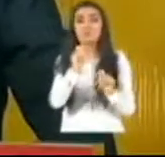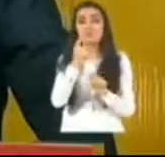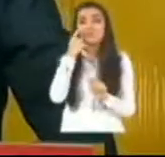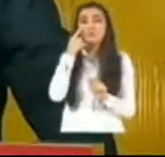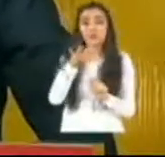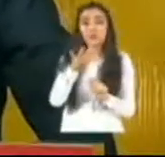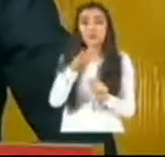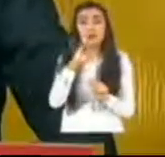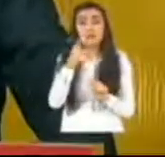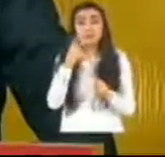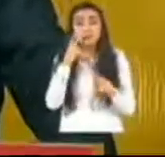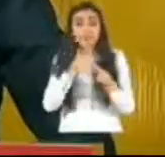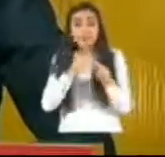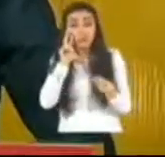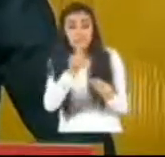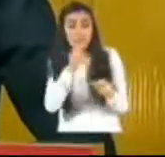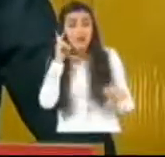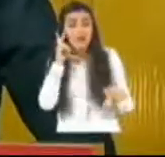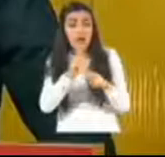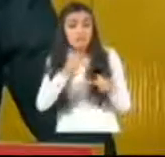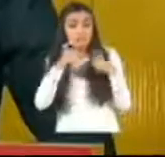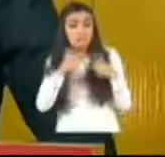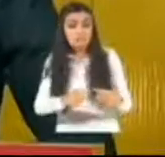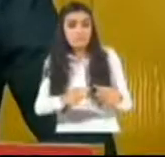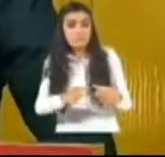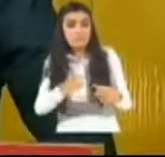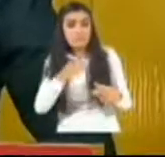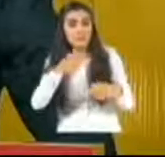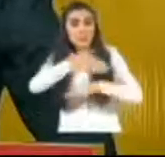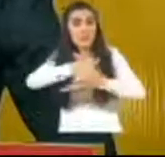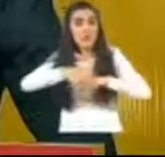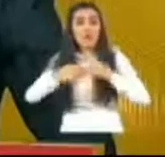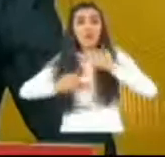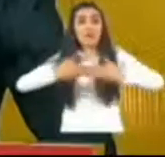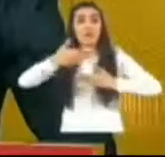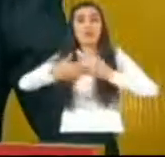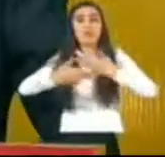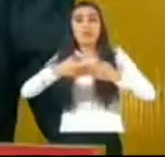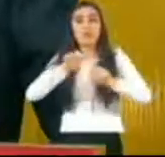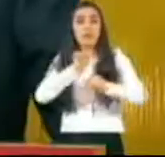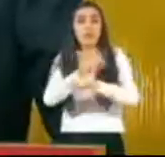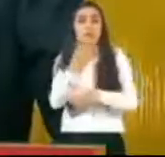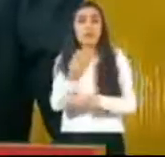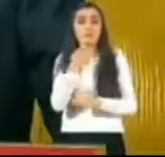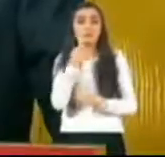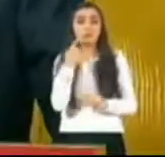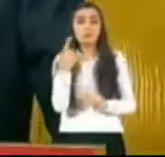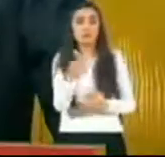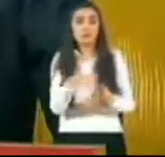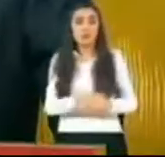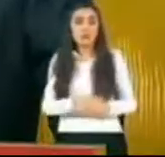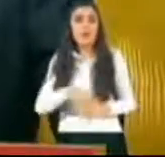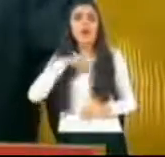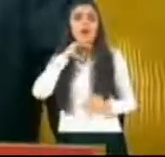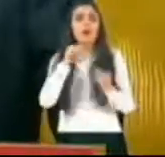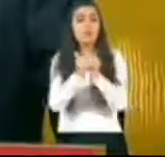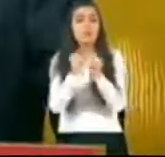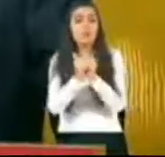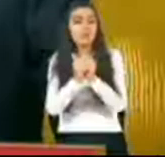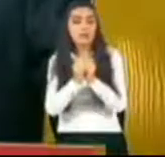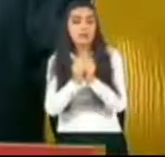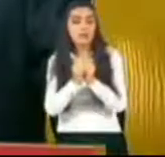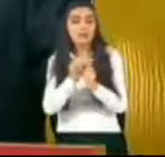görmezken fırsatını buldukları her anda da ön yargılarının esiri olmaktadırlar. Avrupa